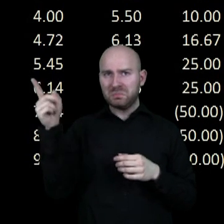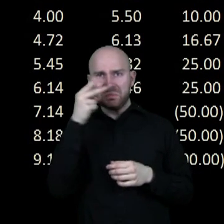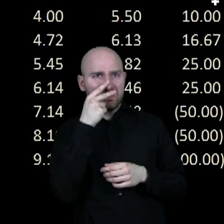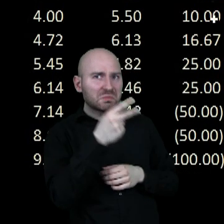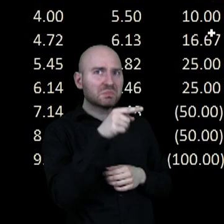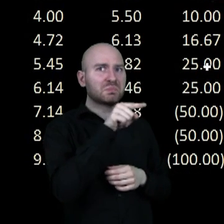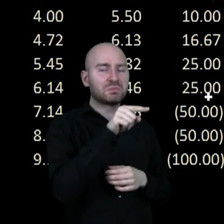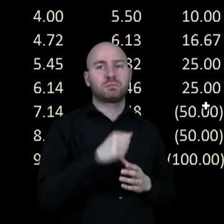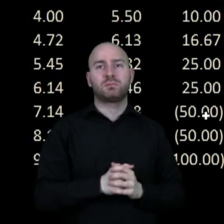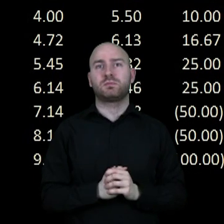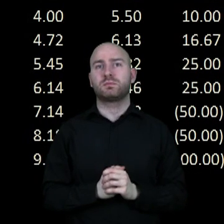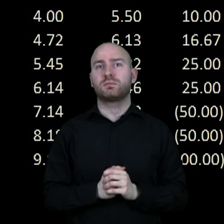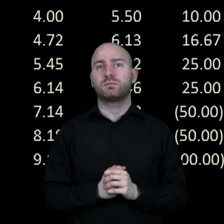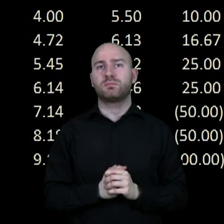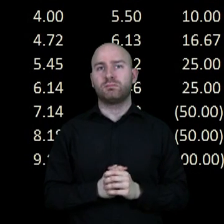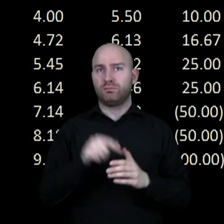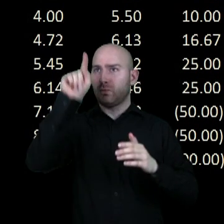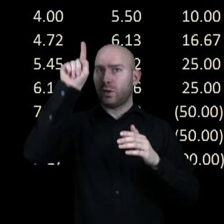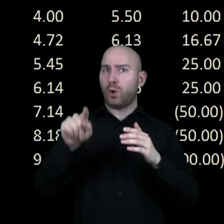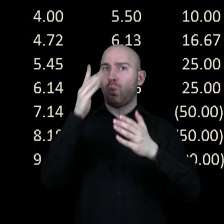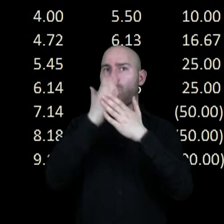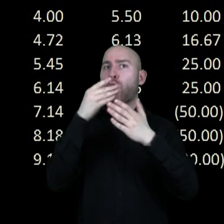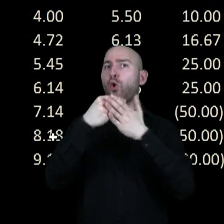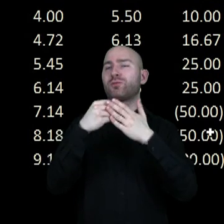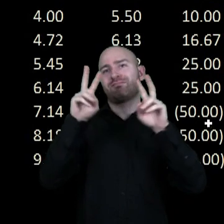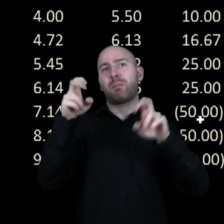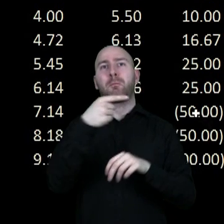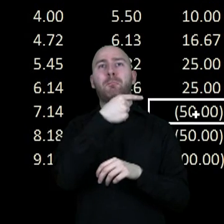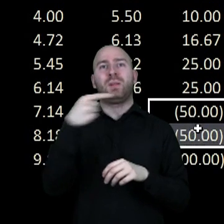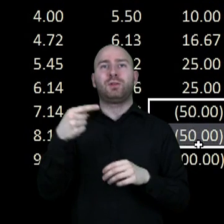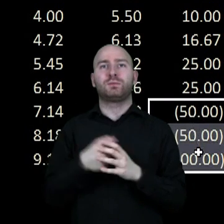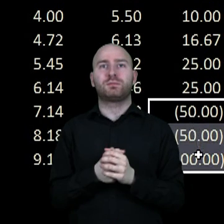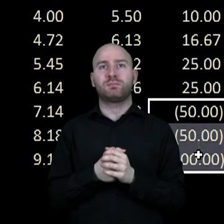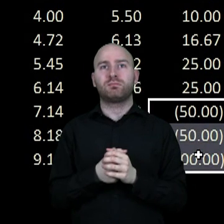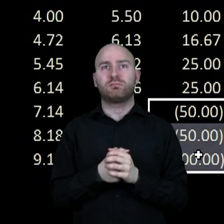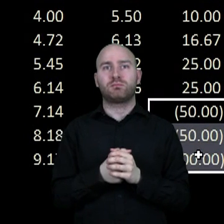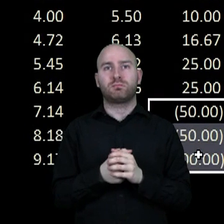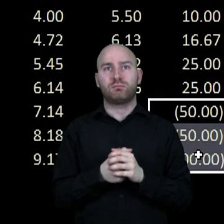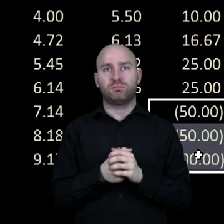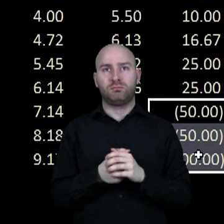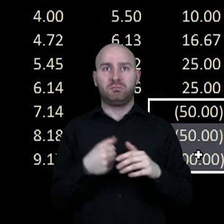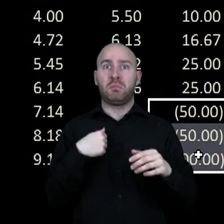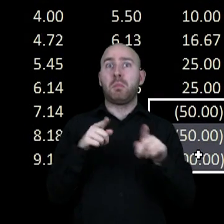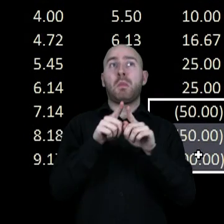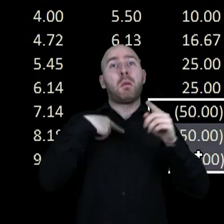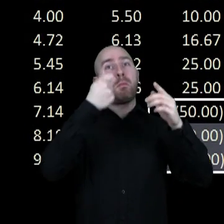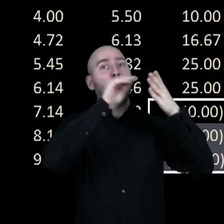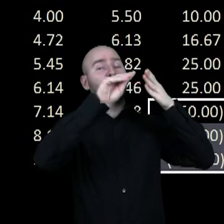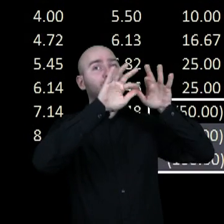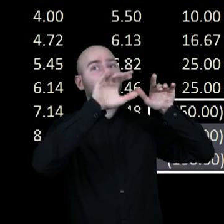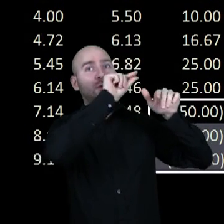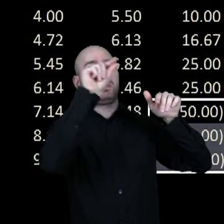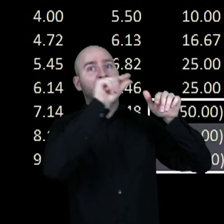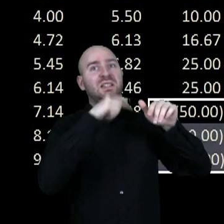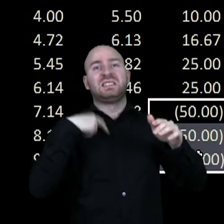ciekawego. Być może zauważyliście to już tutaj. Tu koszt krańcowy jest ujemny. Nie znaczy to, że od pewnej ilości